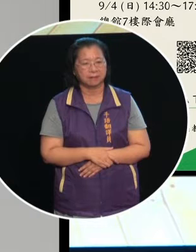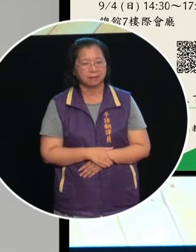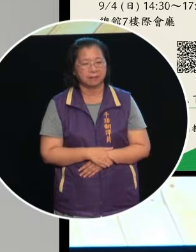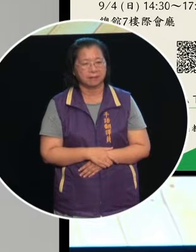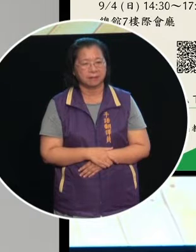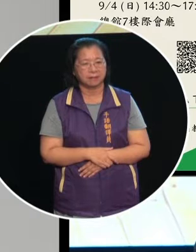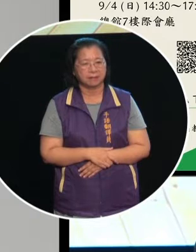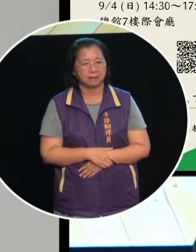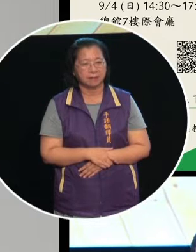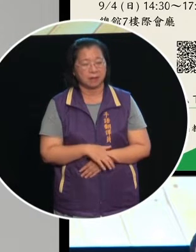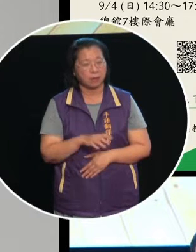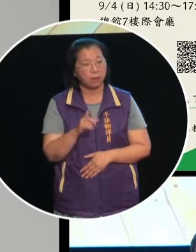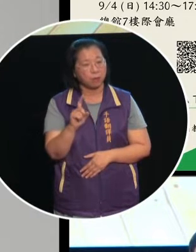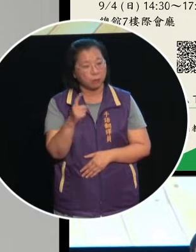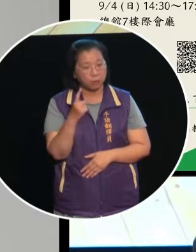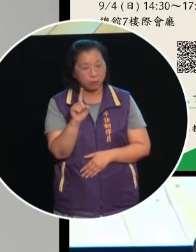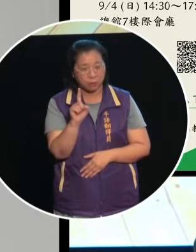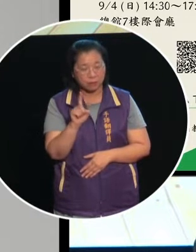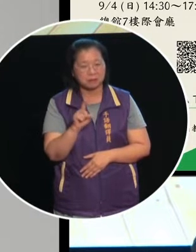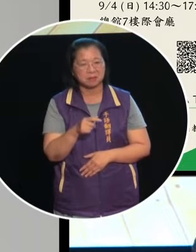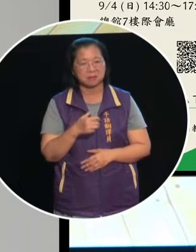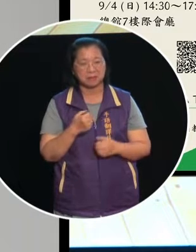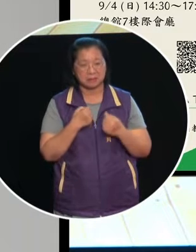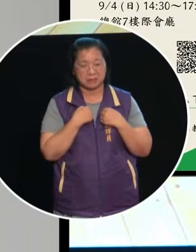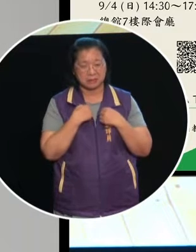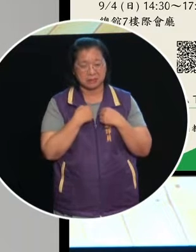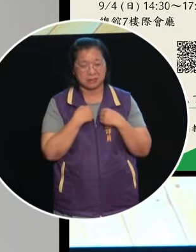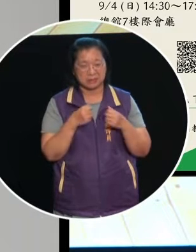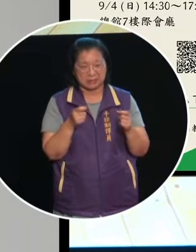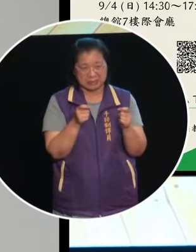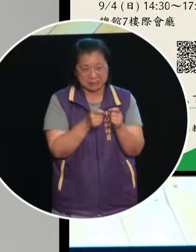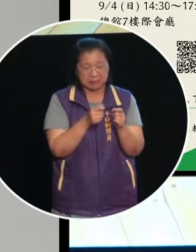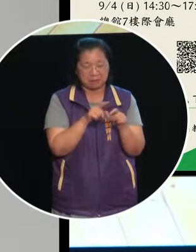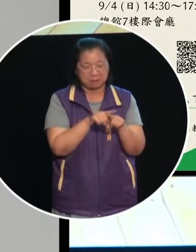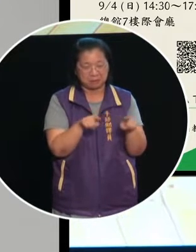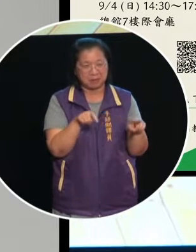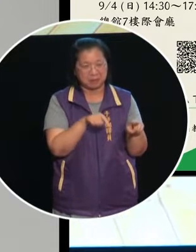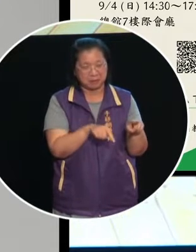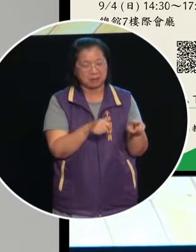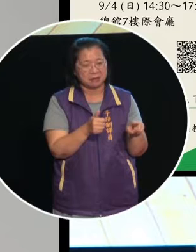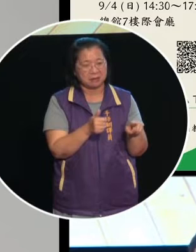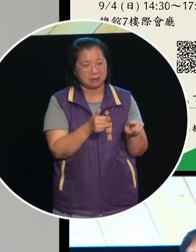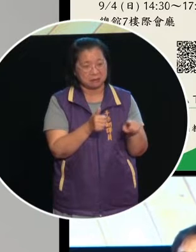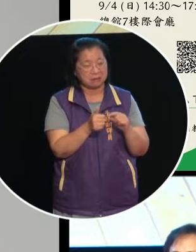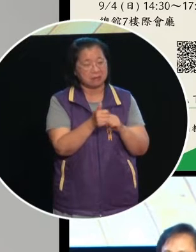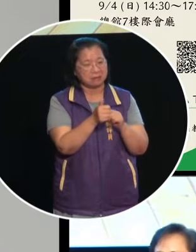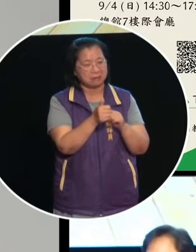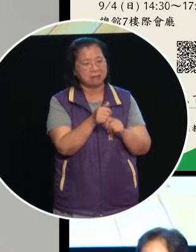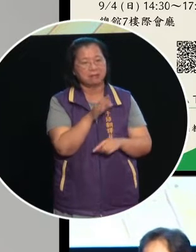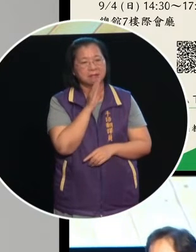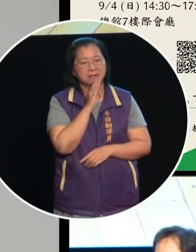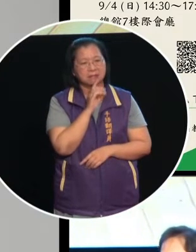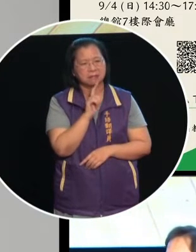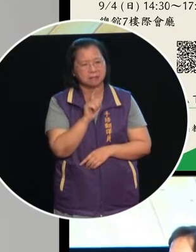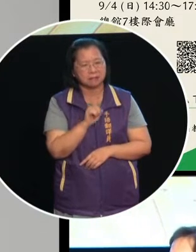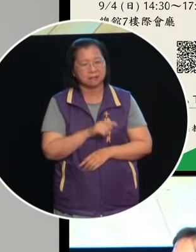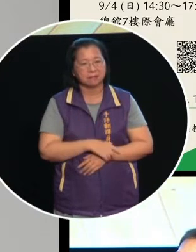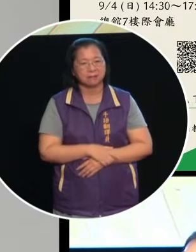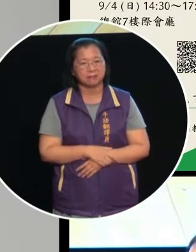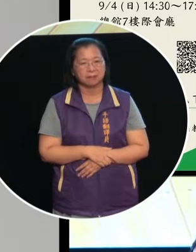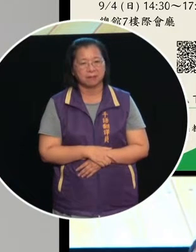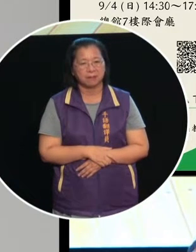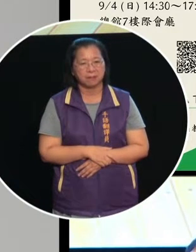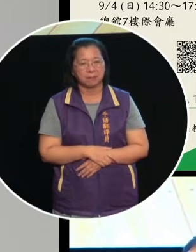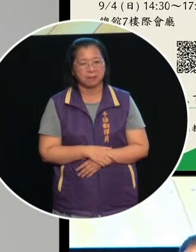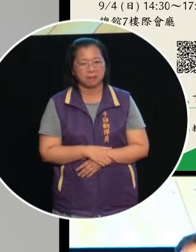表，因为其实习近平先生非常不喜欢安倍先生，他们两个是一个死对头，但是还